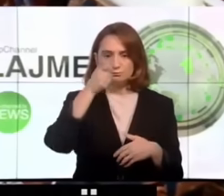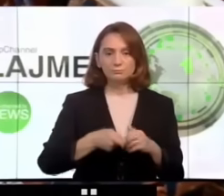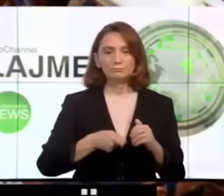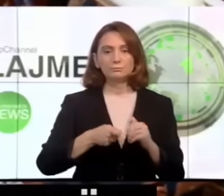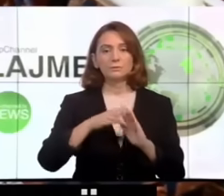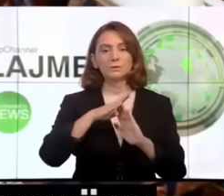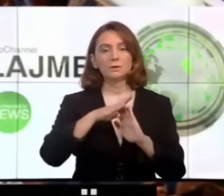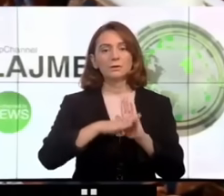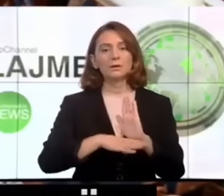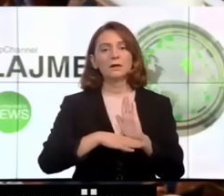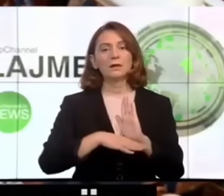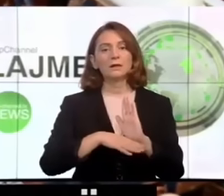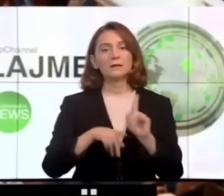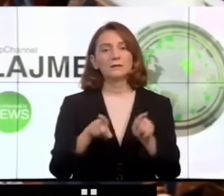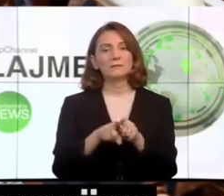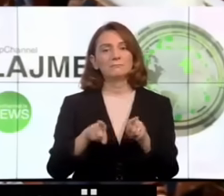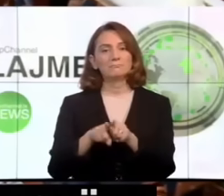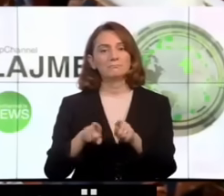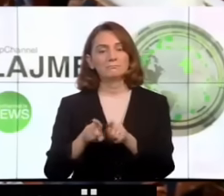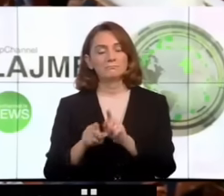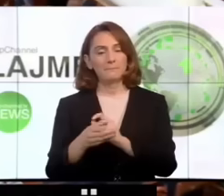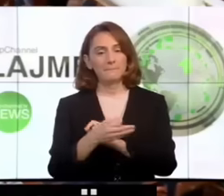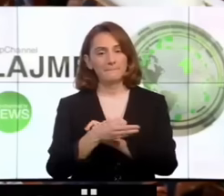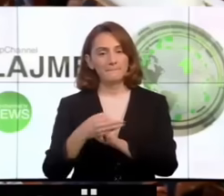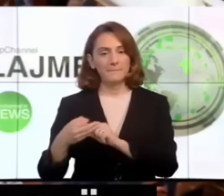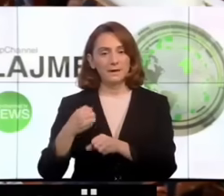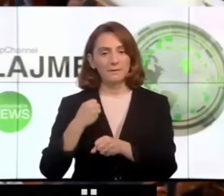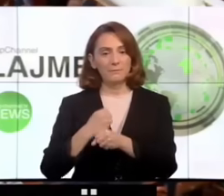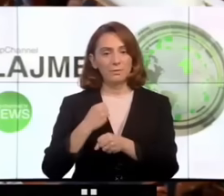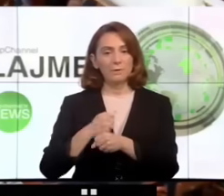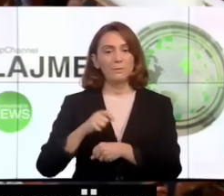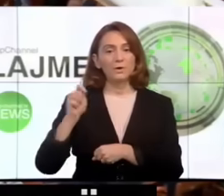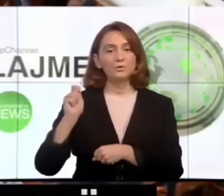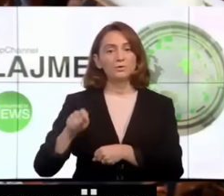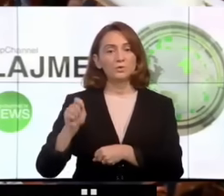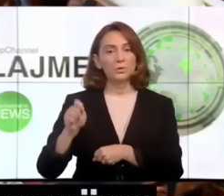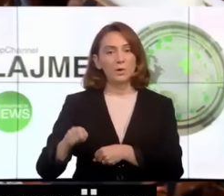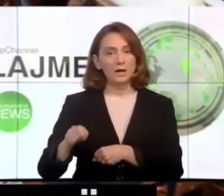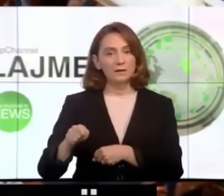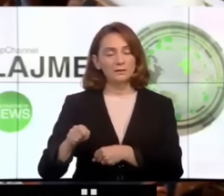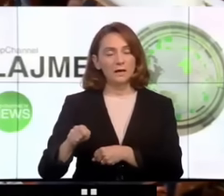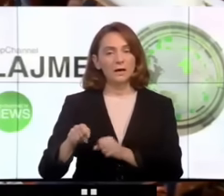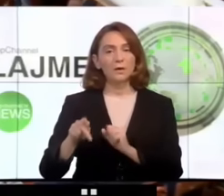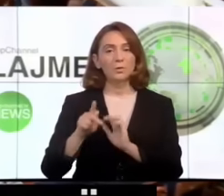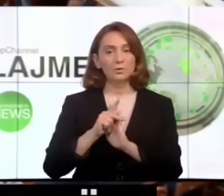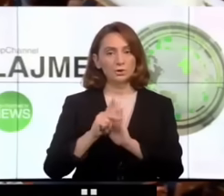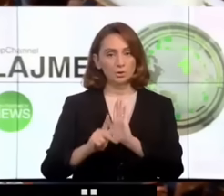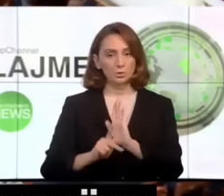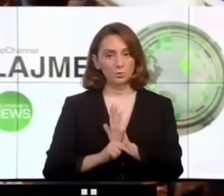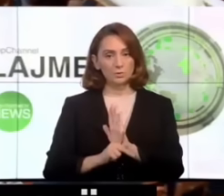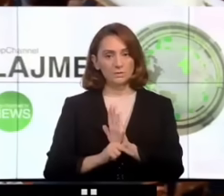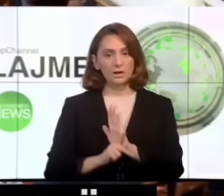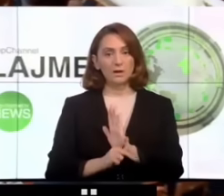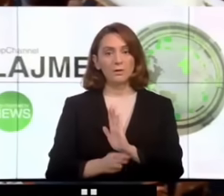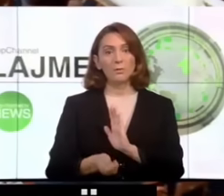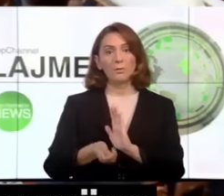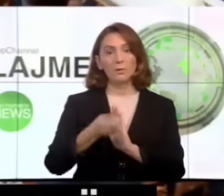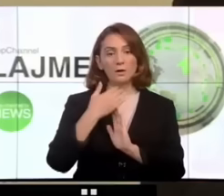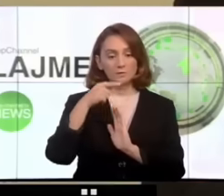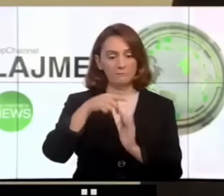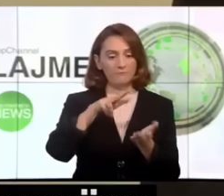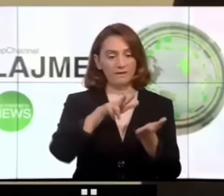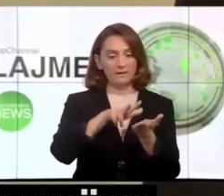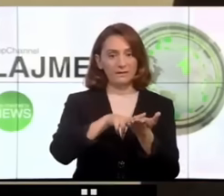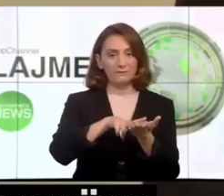procedurën parlamentare për zbatimin e vendimit të gjykatës kushtetuese, me që ky vendim nuk